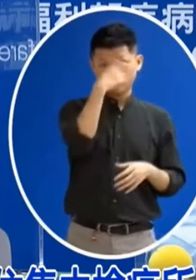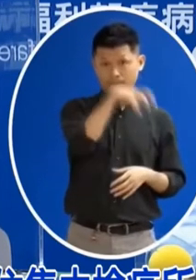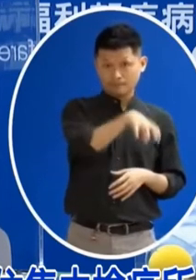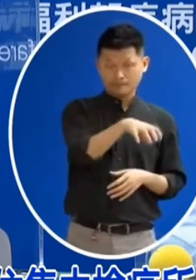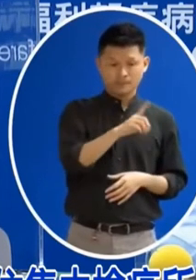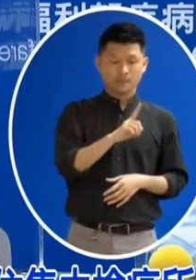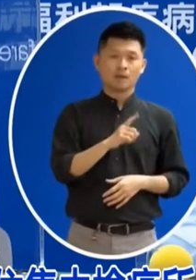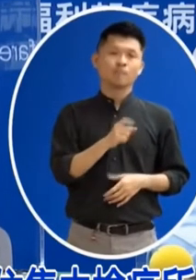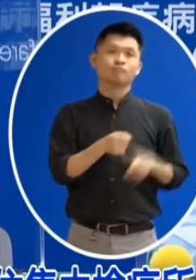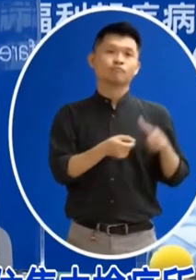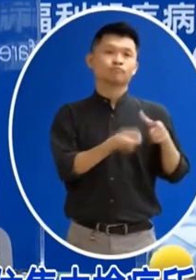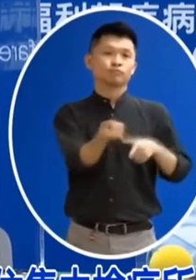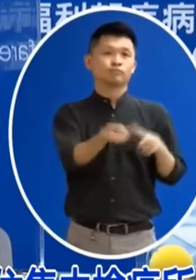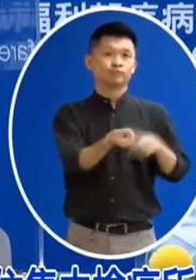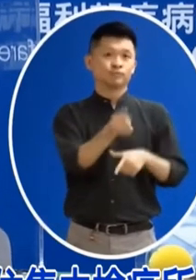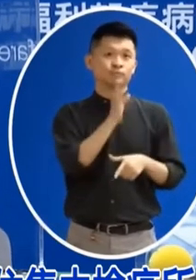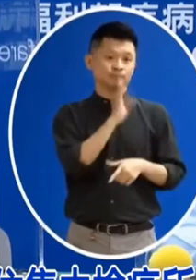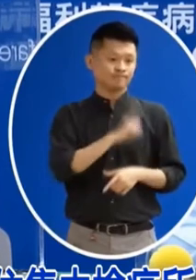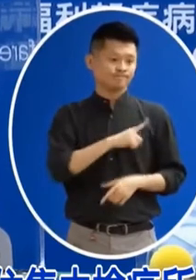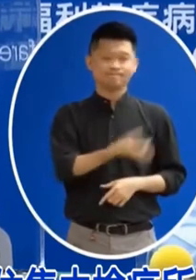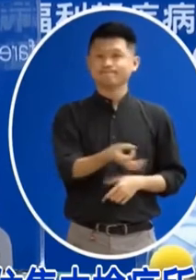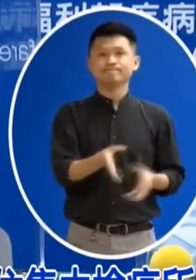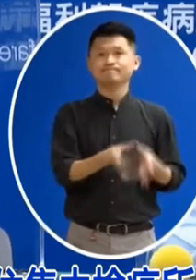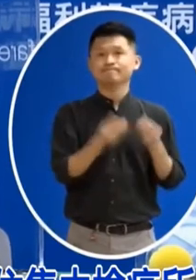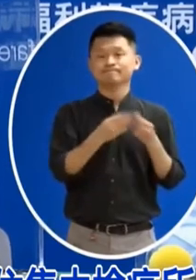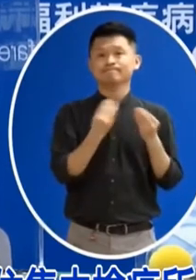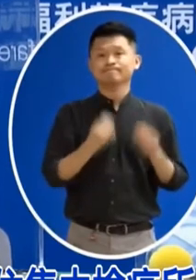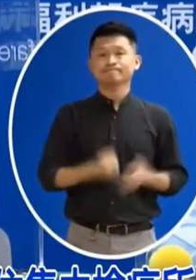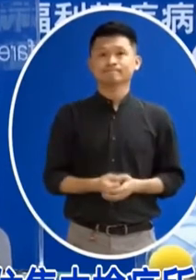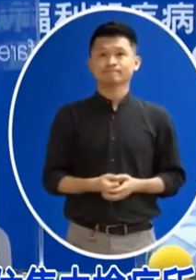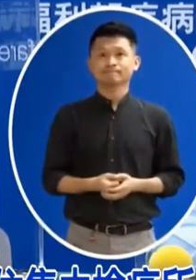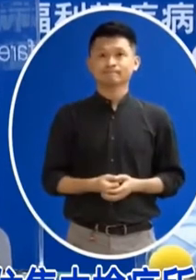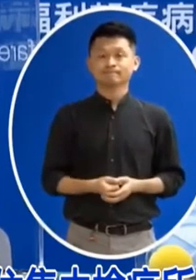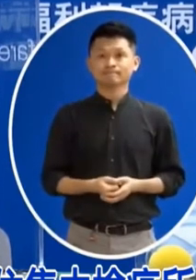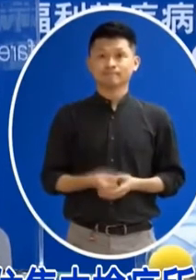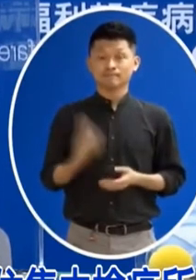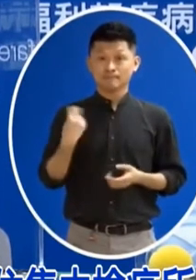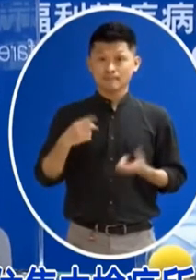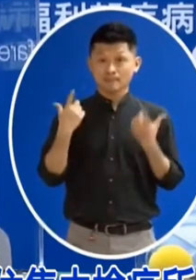所及裁剪的费用，只有公费。那